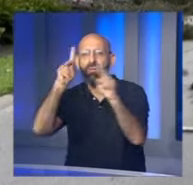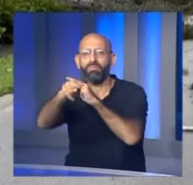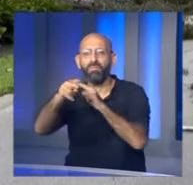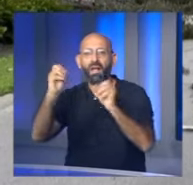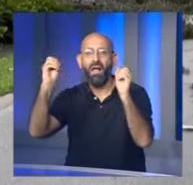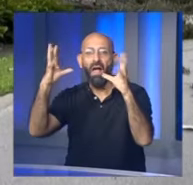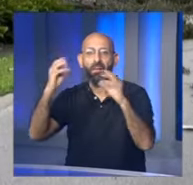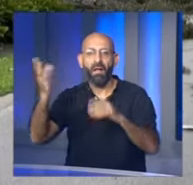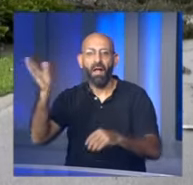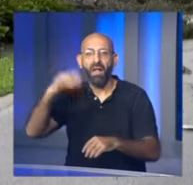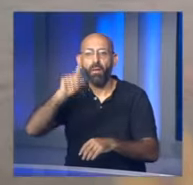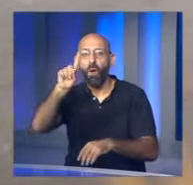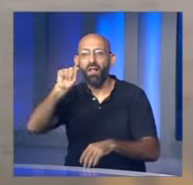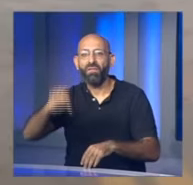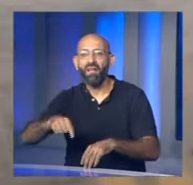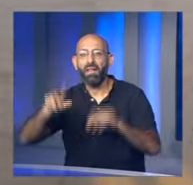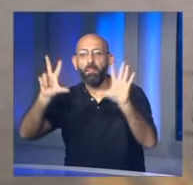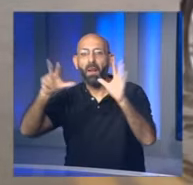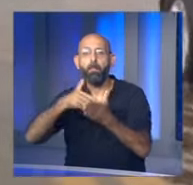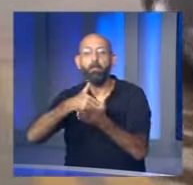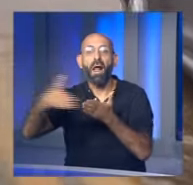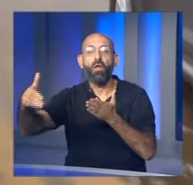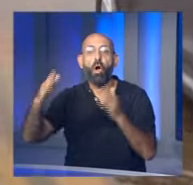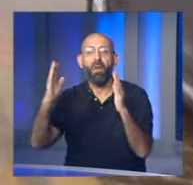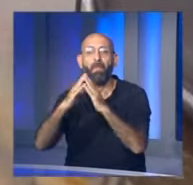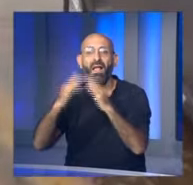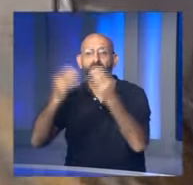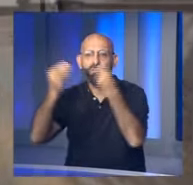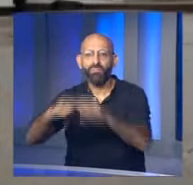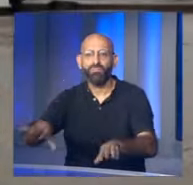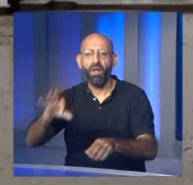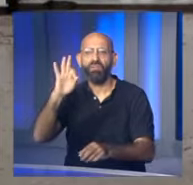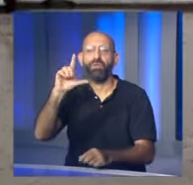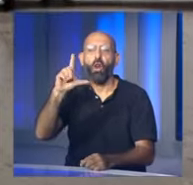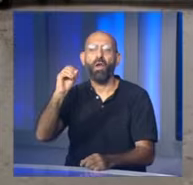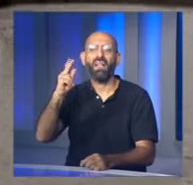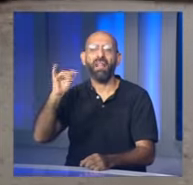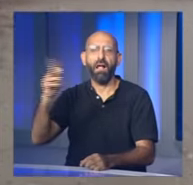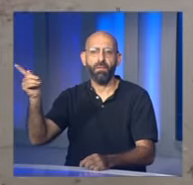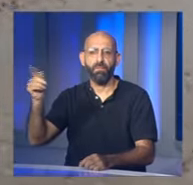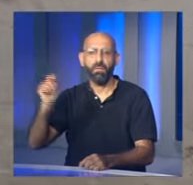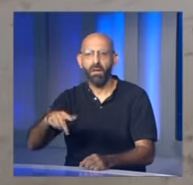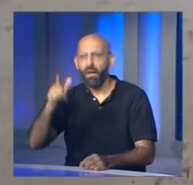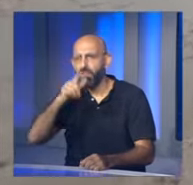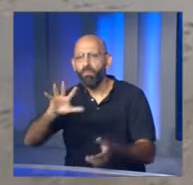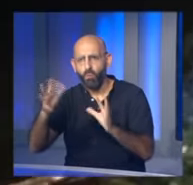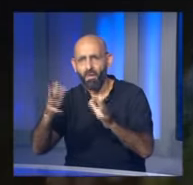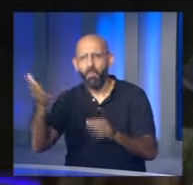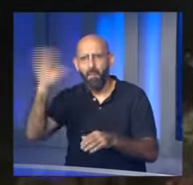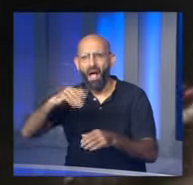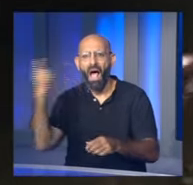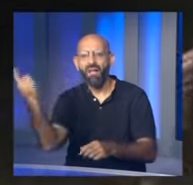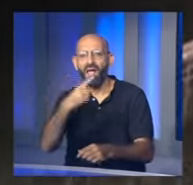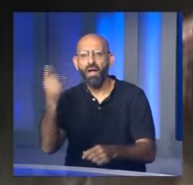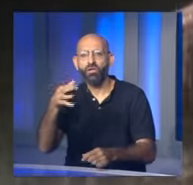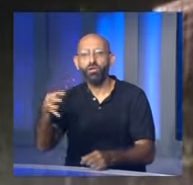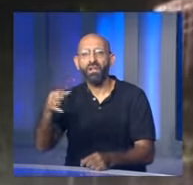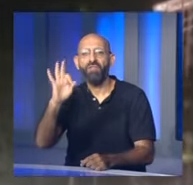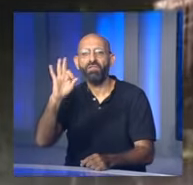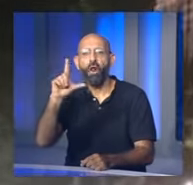على الاقل لقيا حتفهما وانقطعت الكهرباء عن اكثر من مليوني منزل وشركه في فلوريدا ومن